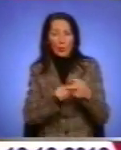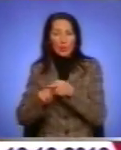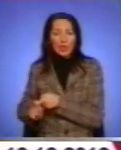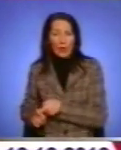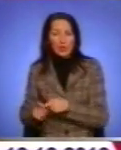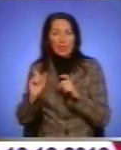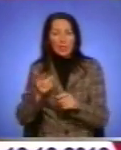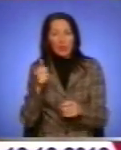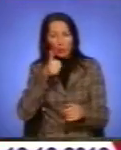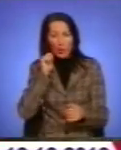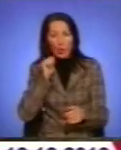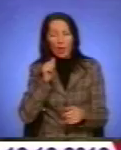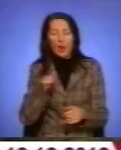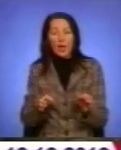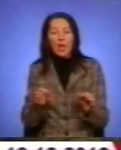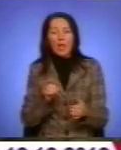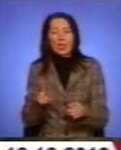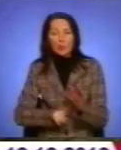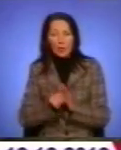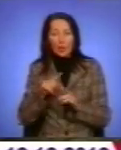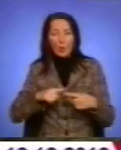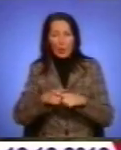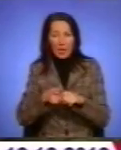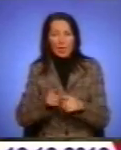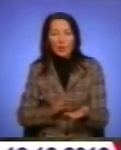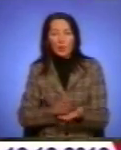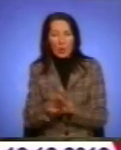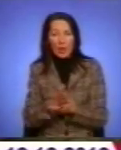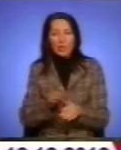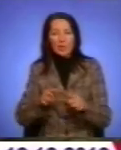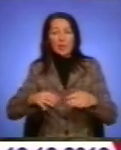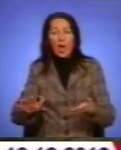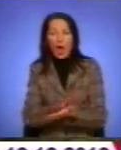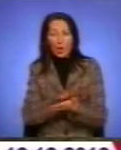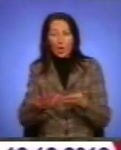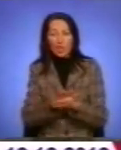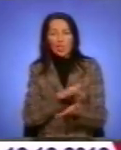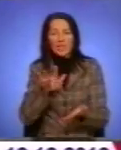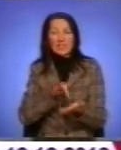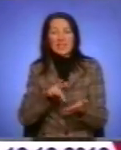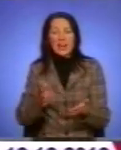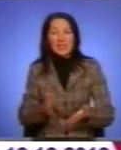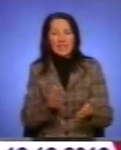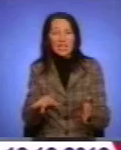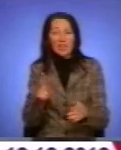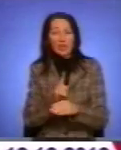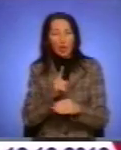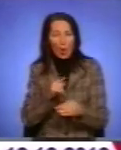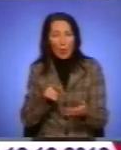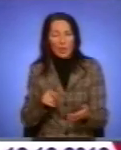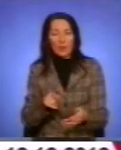то спочатку техніку спрямували на розчищення центральних автошляхів Тернополя. Затори виникли через неналежний